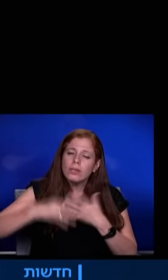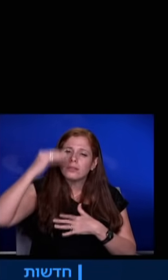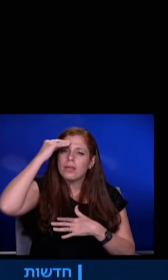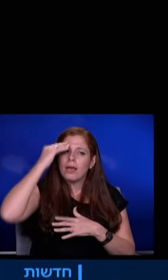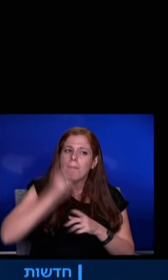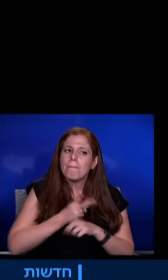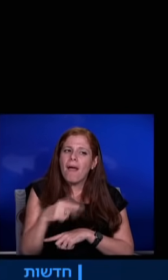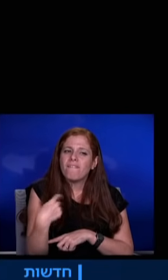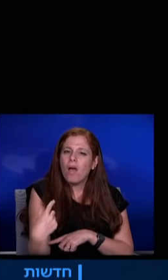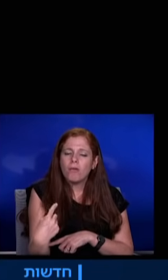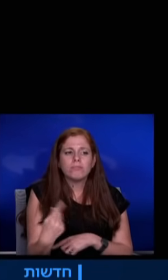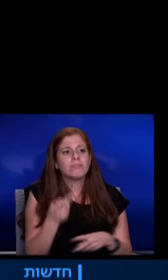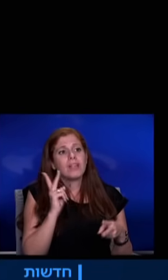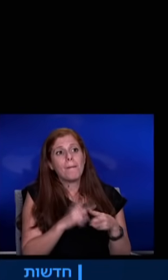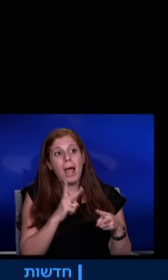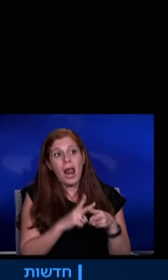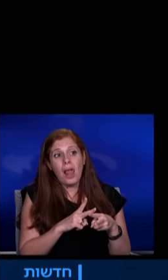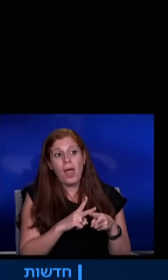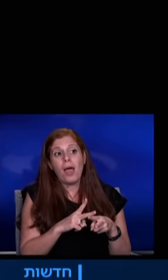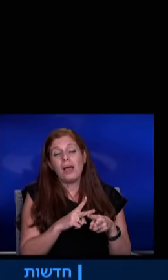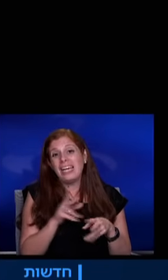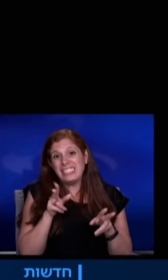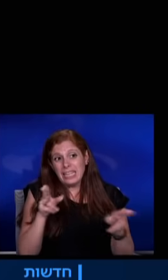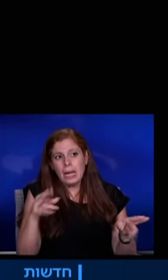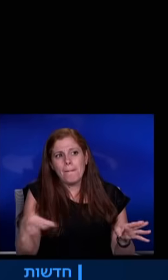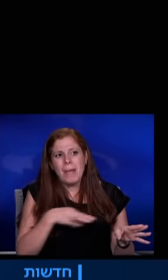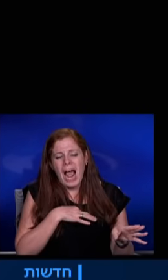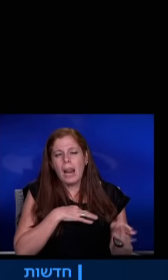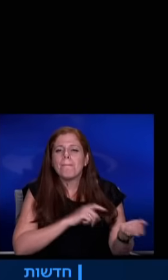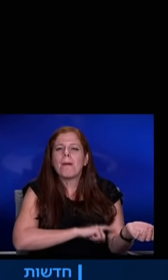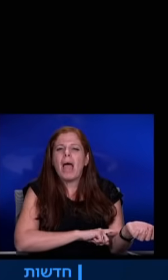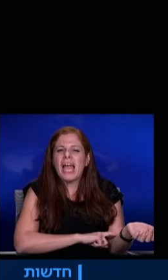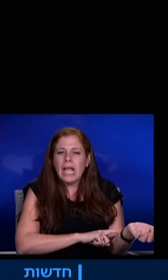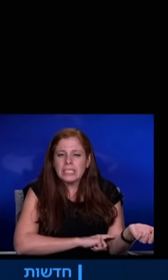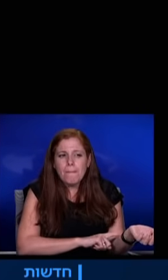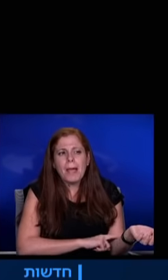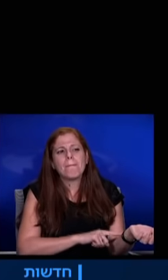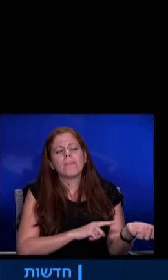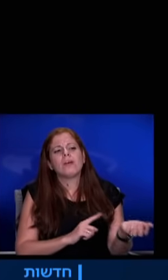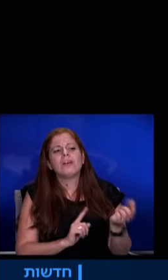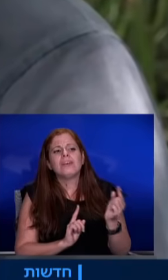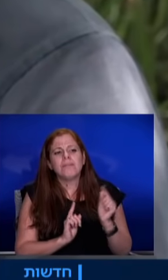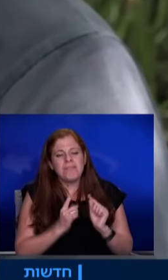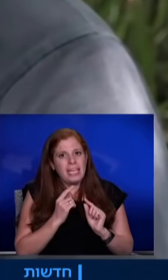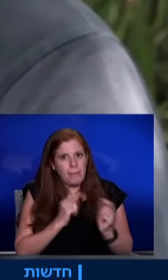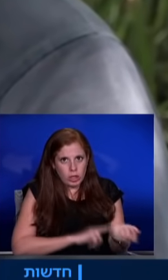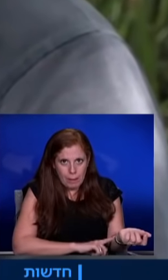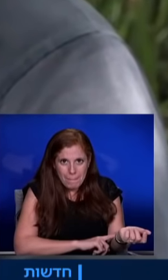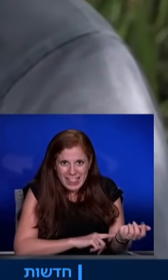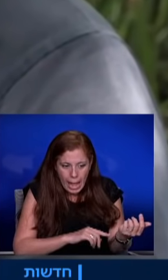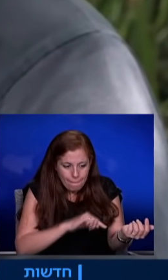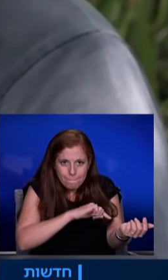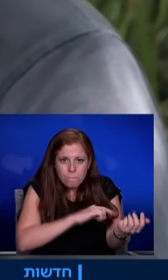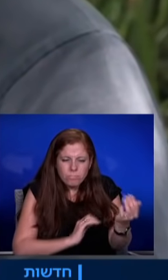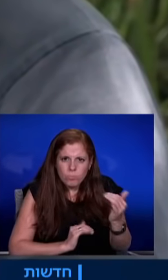עליה. המחלה הסרטן פגע לי במערכת העצבים, והוא טיפס מאוד גבוה בגלל שזה